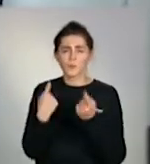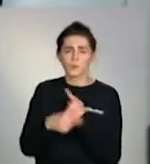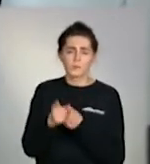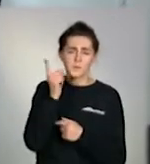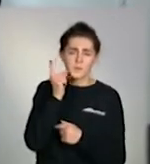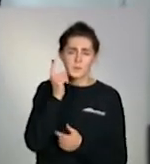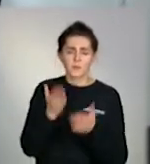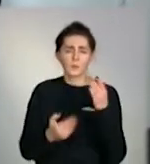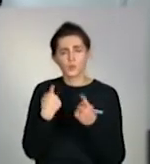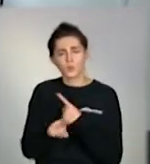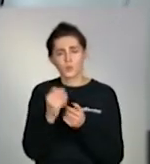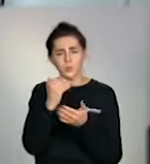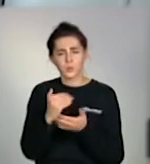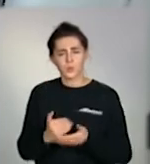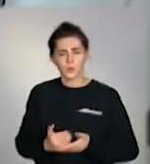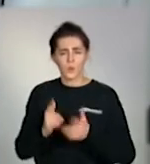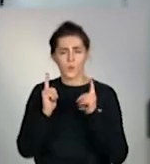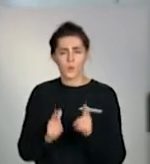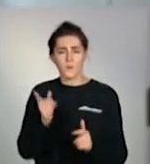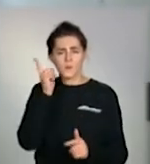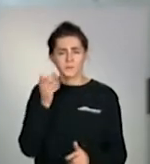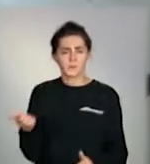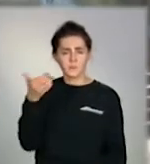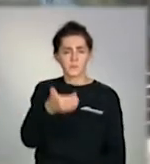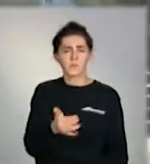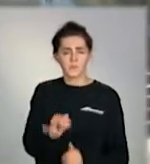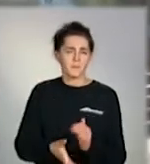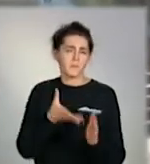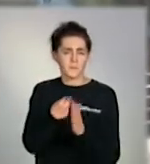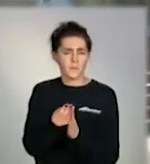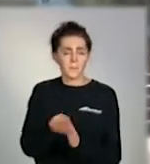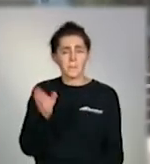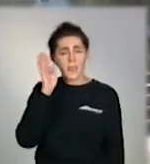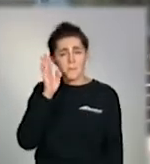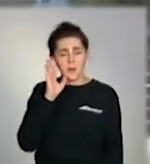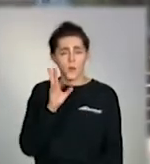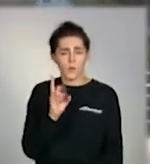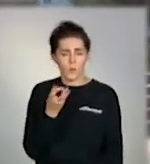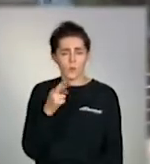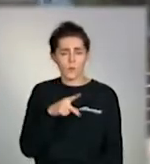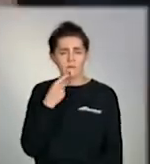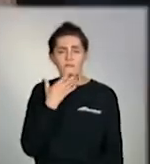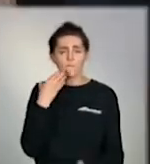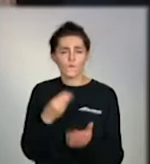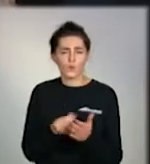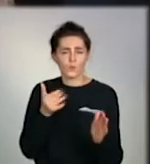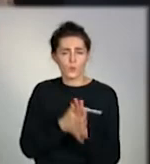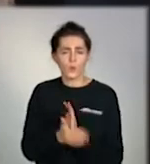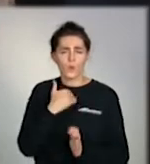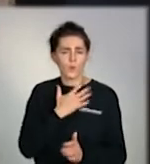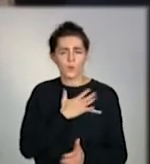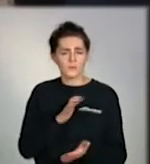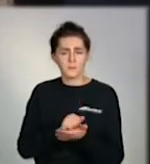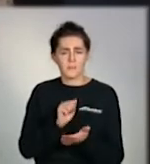якусь другу програму, вони просто підносять телефон і оплачують її. А от пан Микола планує витратити гроші на улюблене хобі